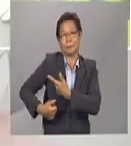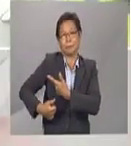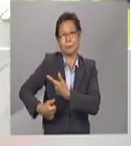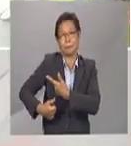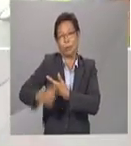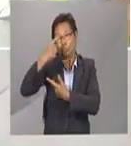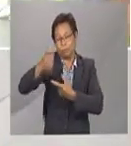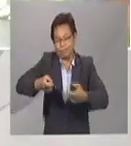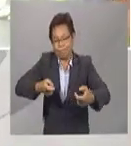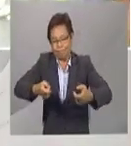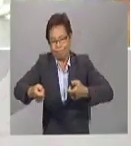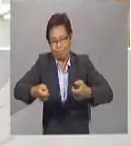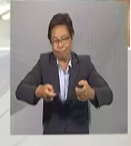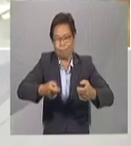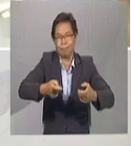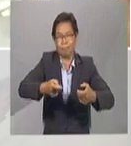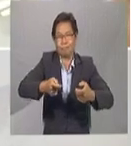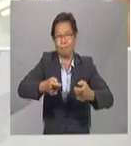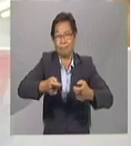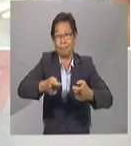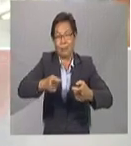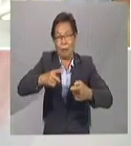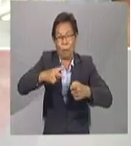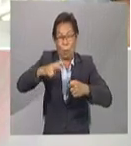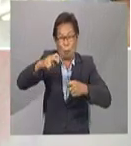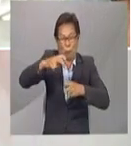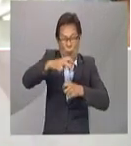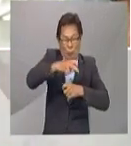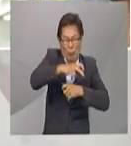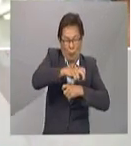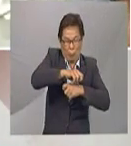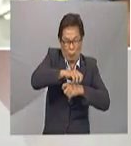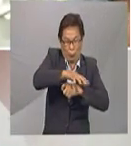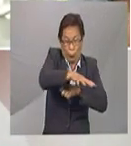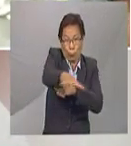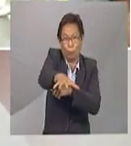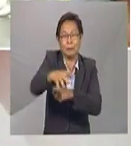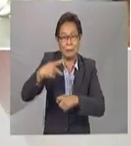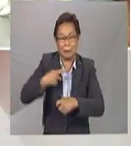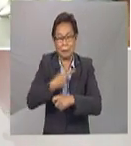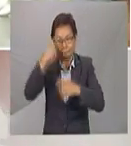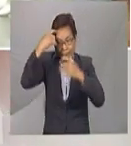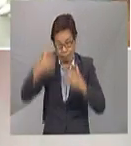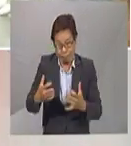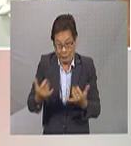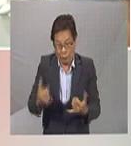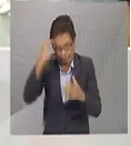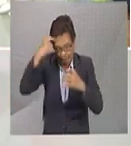untuk mengawal COVID-19 ini dari terus merebak, kita membuat keputusan hari ini